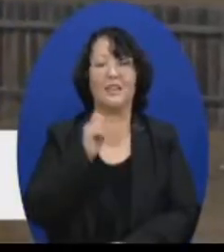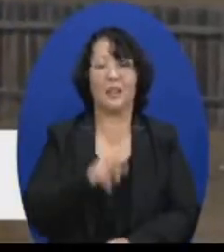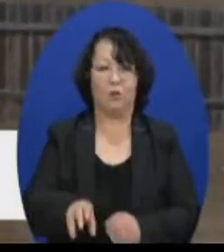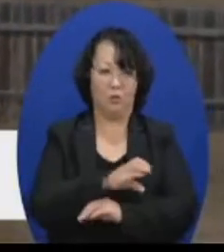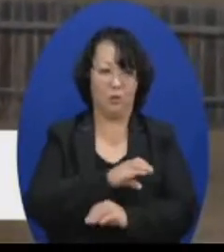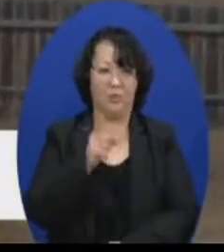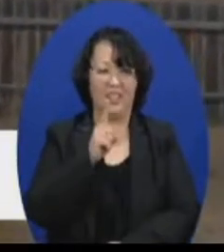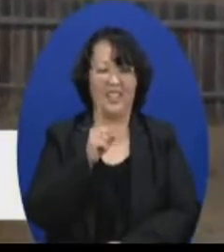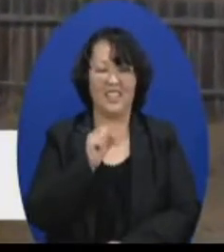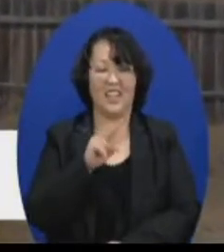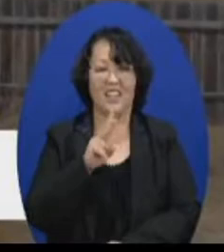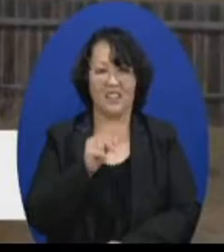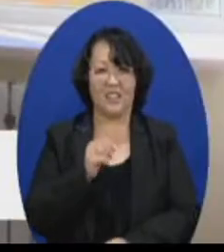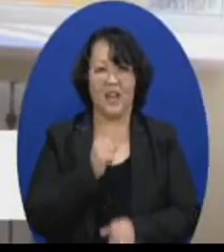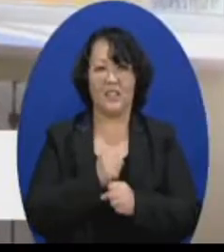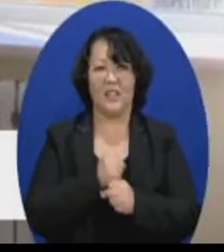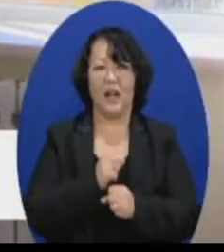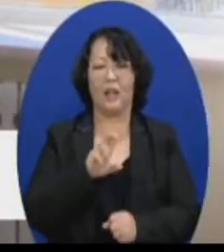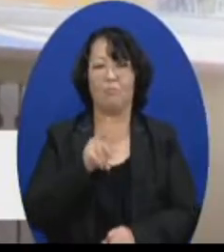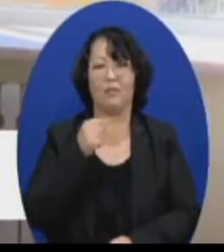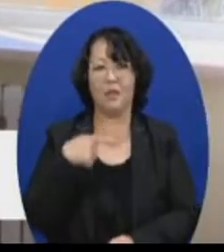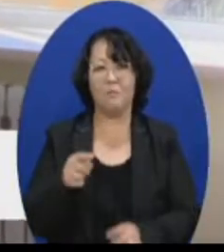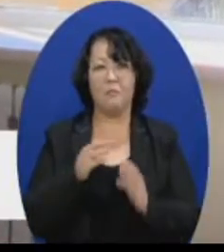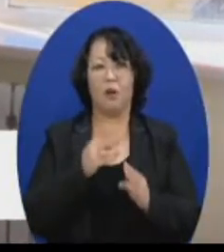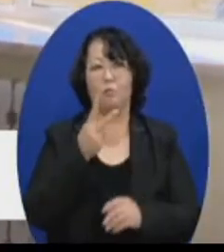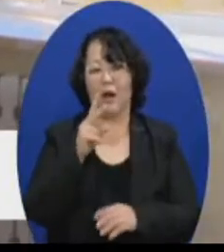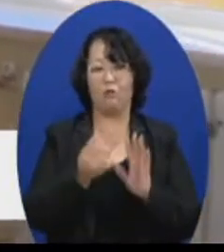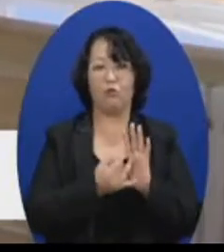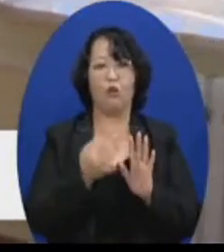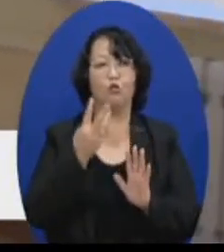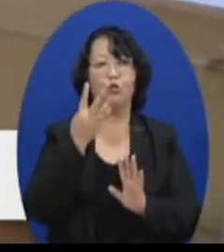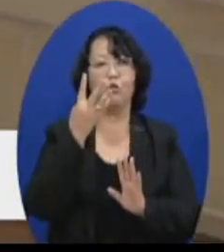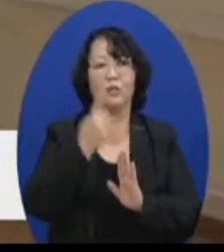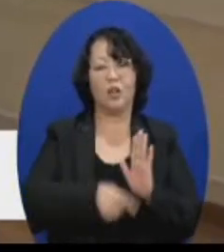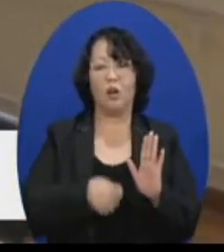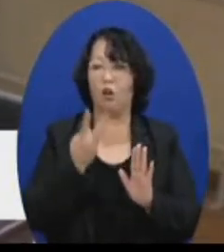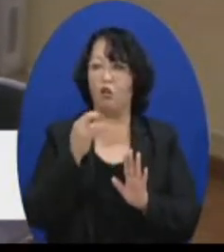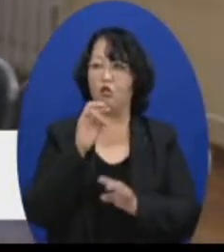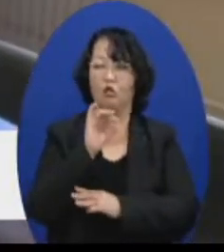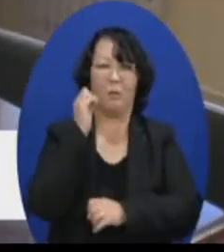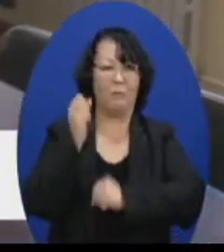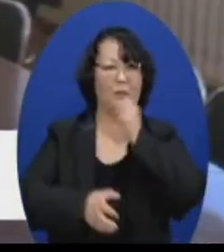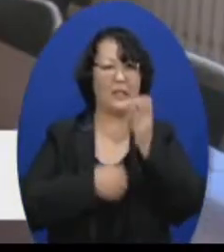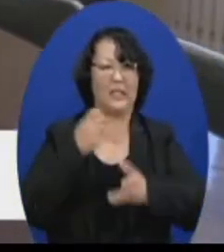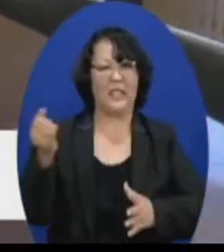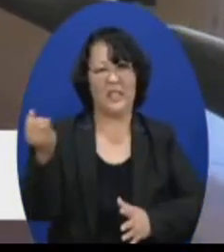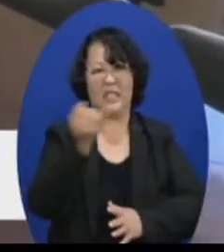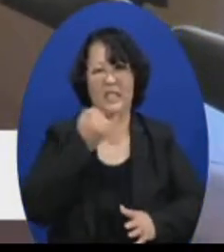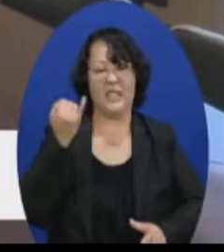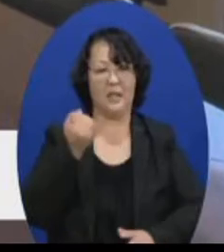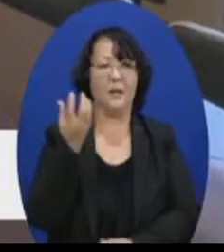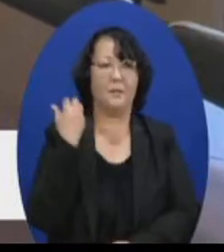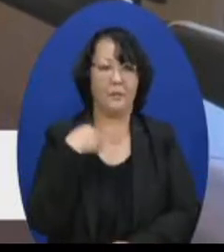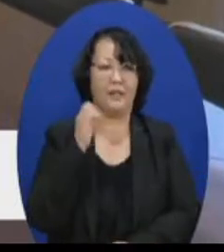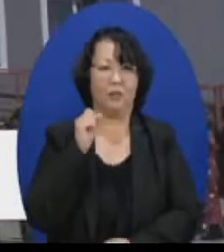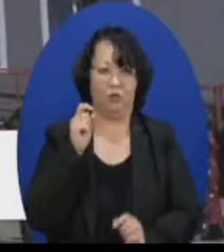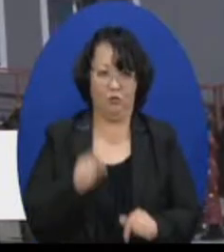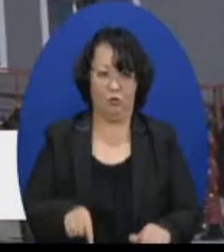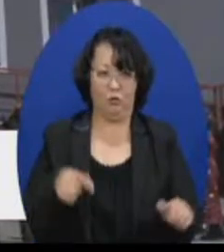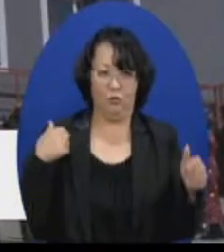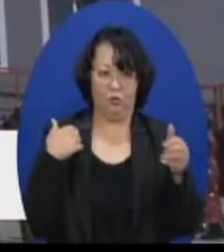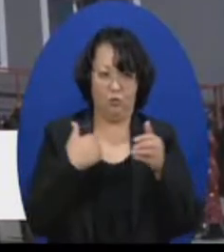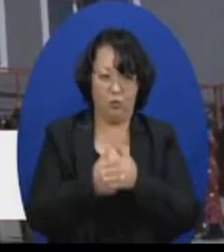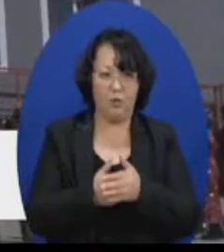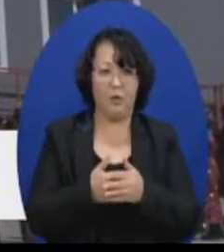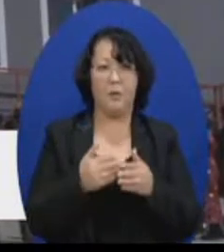ажлын албаны байр. Энэ байр 2017 оны 4-р сарын 20-ны өдөр гал гарсны улмаас бүрэн шатаж их хэмжээний хохирол учрсан юм а. Өнөөдөр